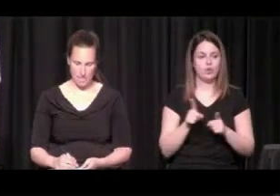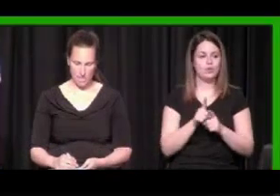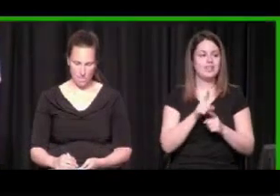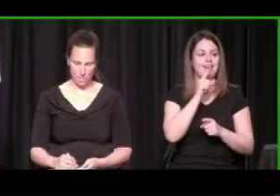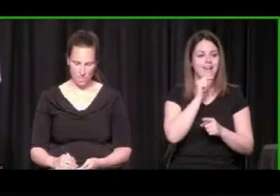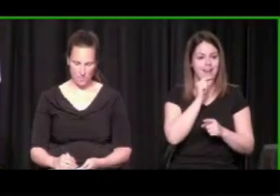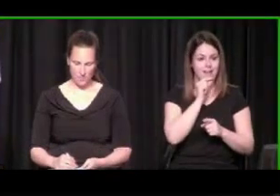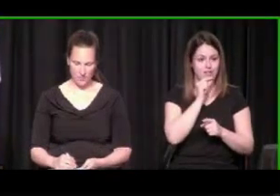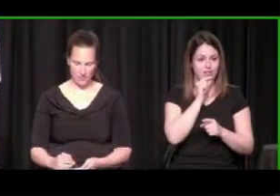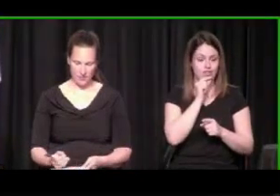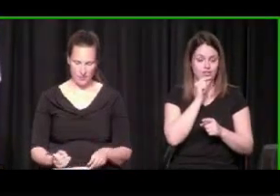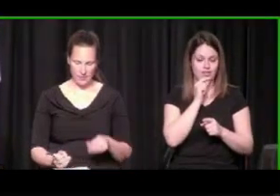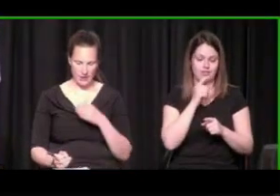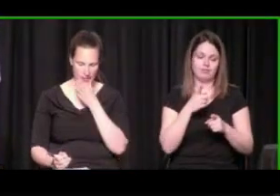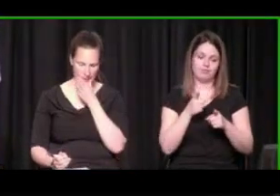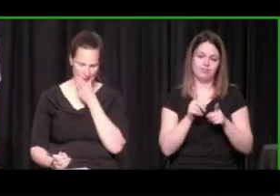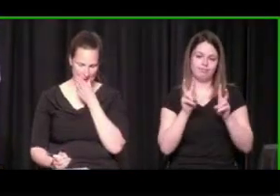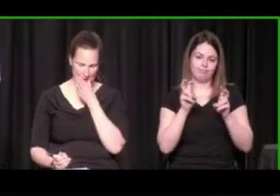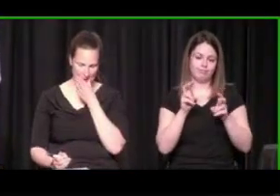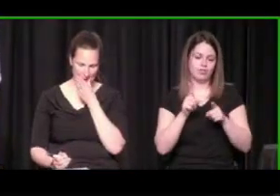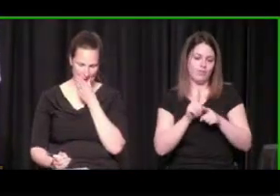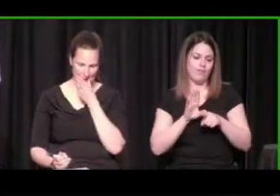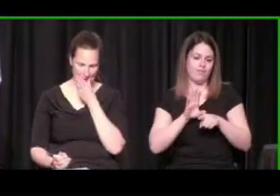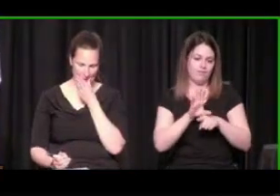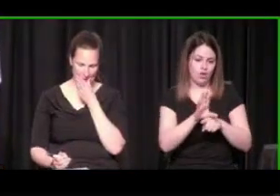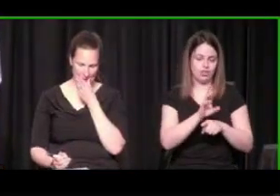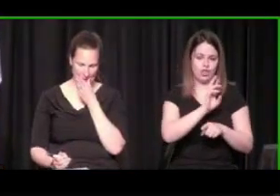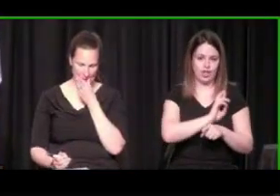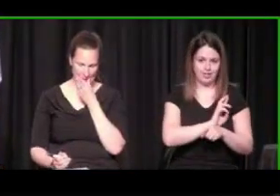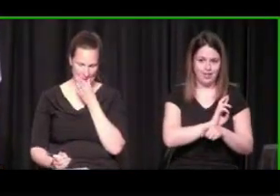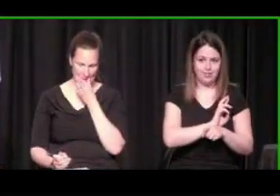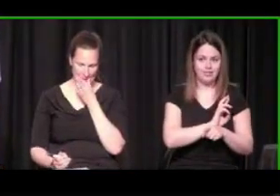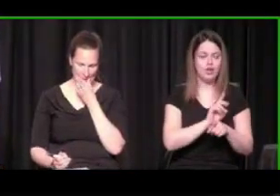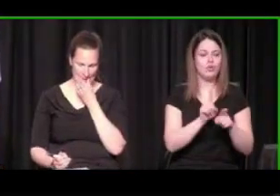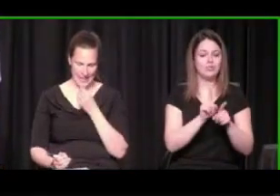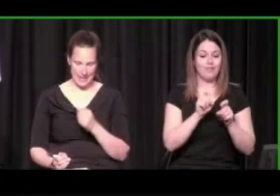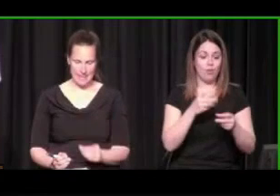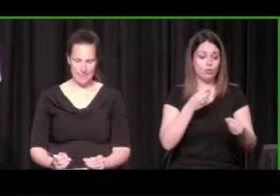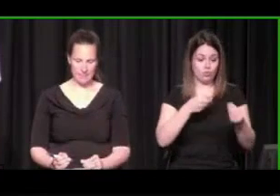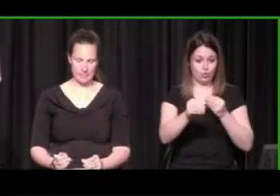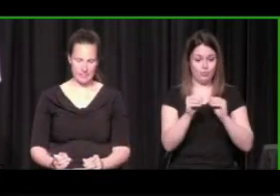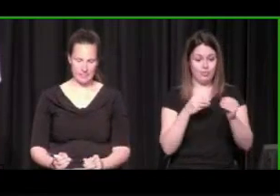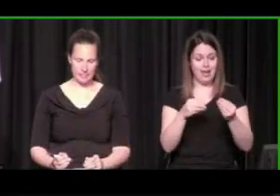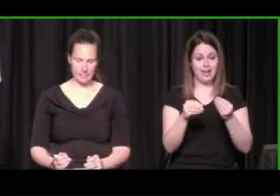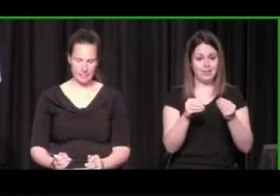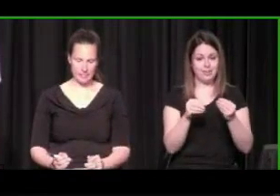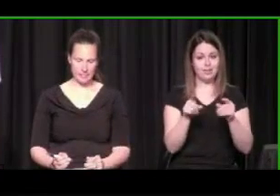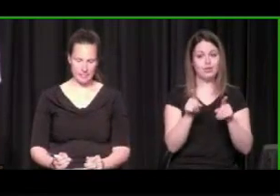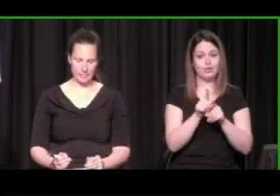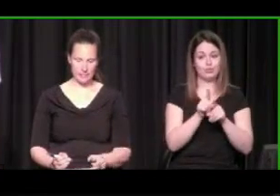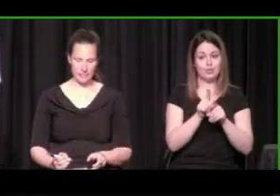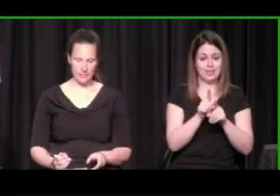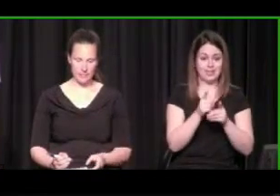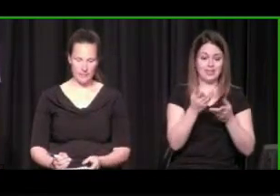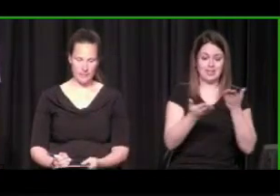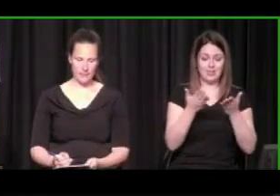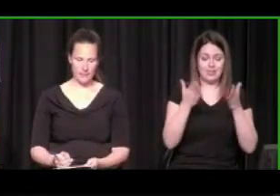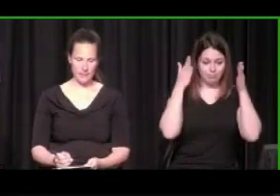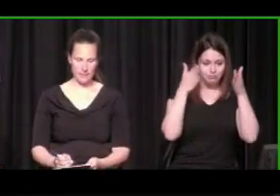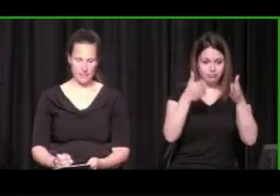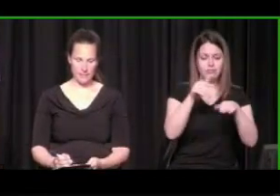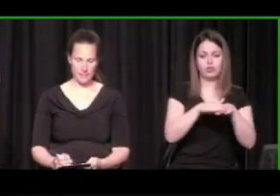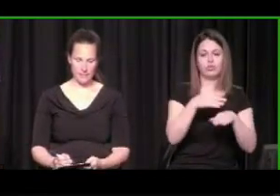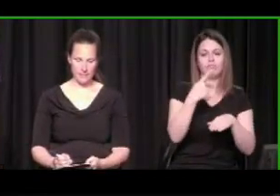services qui force parfois la retraite. Il y a toute cette idée-là d'une souplesse qui est nécessaire, mais également la nécessité de mettre en place des services qui vont être centrés sur